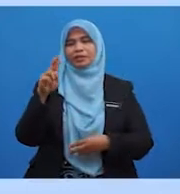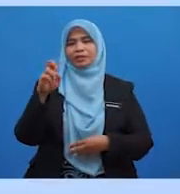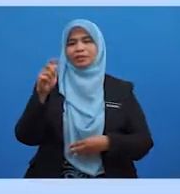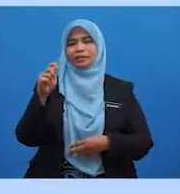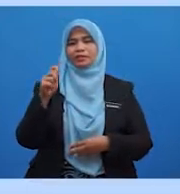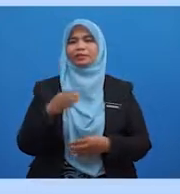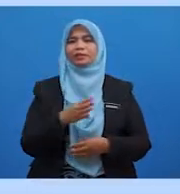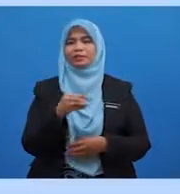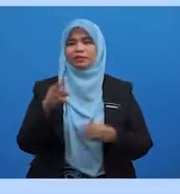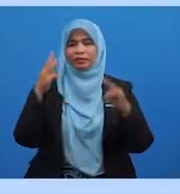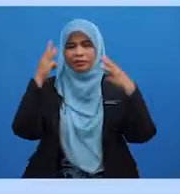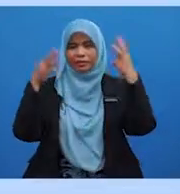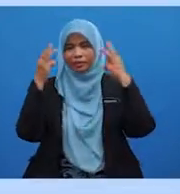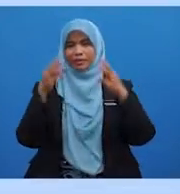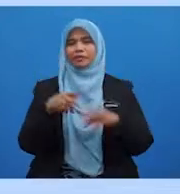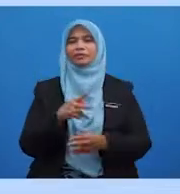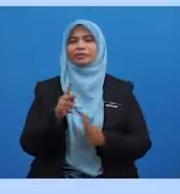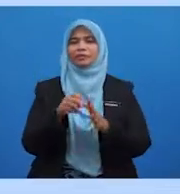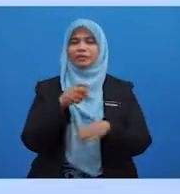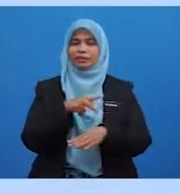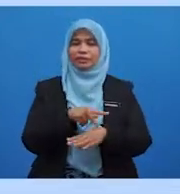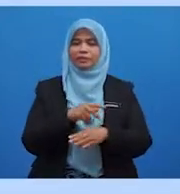trait dan kebimbangan seketika.